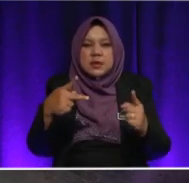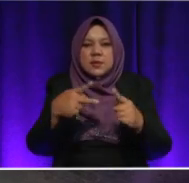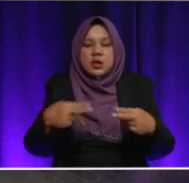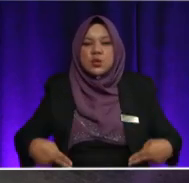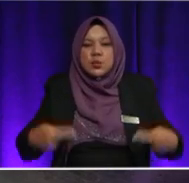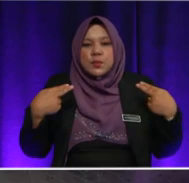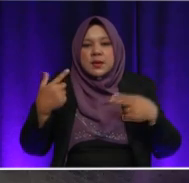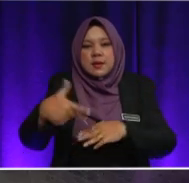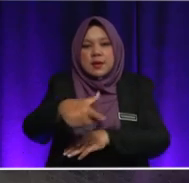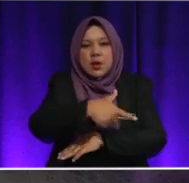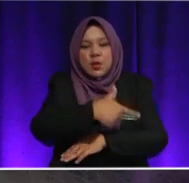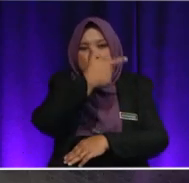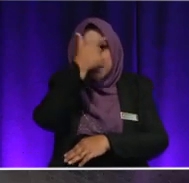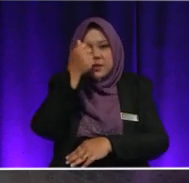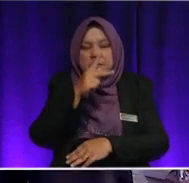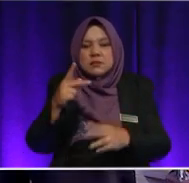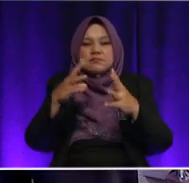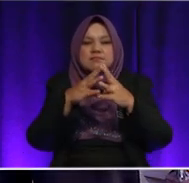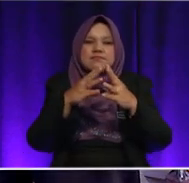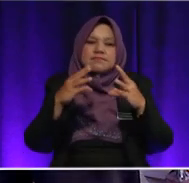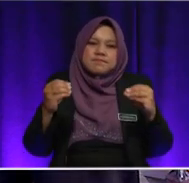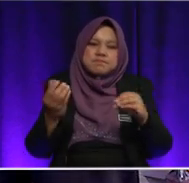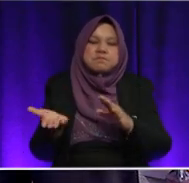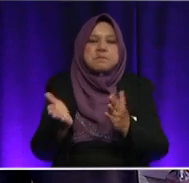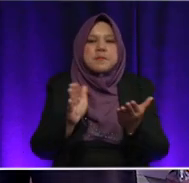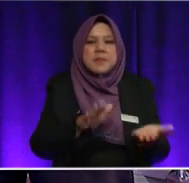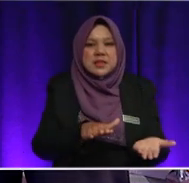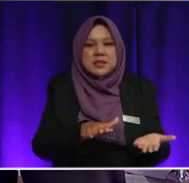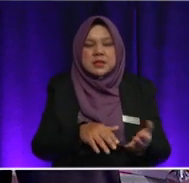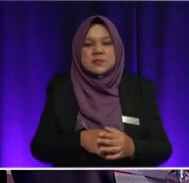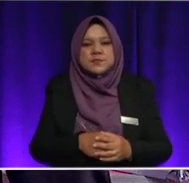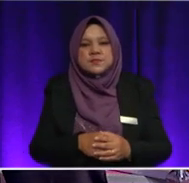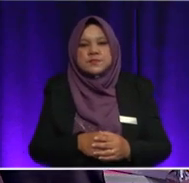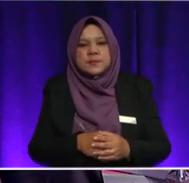air laut menyebabkan kepupu saya hidupkan akuatik ini